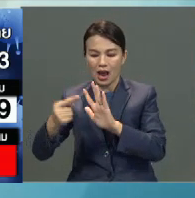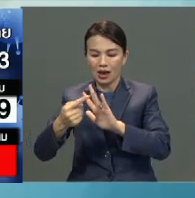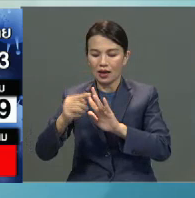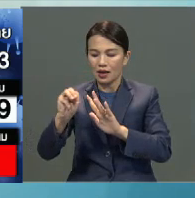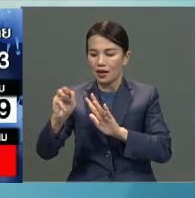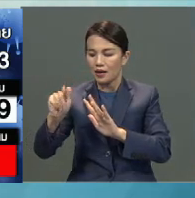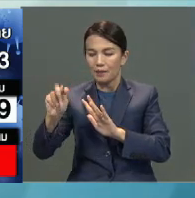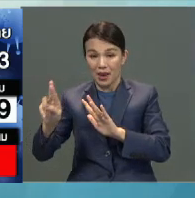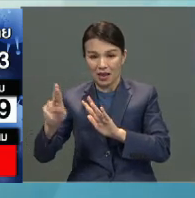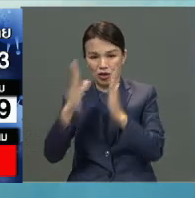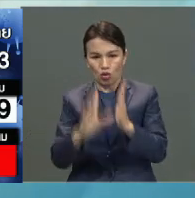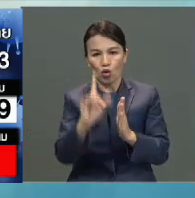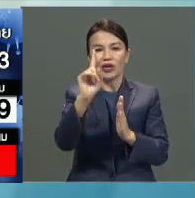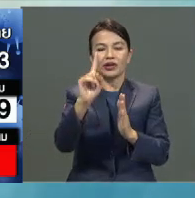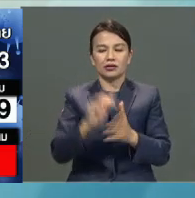อาราเมตรออกคนนะครับขอไก่ครับการบริโภคสุราหรือเครื่องดื่มพูดง่ายๆคือขายเหล้าได้แล้วนะครับในภัตตาคารสวนอาหารศูนย์อาหารโรงแรมร้านอาหารหรือเครื่องดื่มทั่วไปหรือในสถานที่ที่ได้รับอนุญาตตามกฎหมายและได้ผ่อนคลายให้เปิดดำเนินการอยู่ก่อนแล้วให้สามารถทำได้นะครับยกเว้นนะครับอันนี้มีข้อยกเว้นคือสถานบริการสถานบันเทิงผับบาร์คาราโอเกะโรงเบียร์ยังไม่อนุญาตเปิดดำเนินการนะครับนี่คือสิ่งที่ยังต้องมีข้อจำกัดอยู่คอควายครับสถานรับเลี้ยงเด็กศูนย์พัฒนาเด็กเล็กเด็กก่อนวัยเรียนศูนย์เด็กพิเศษสถานดูแลผู้สูงอายุสถานที่บริการดูแลสถานที่พักสำนักอาศัยหรือสถานสงเคราะห์ฯได้ที่จัดสวัสดิการให้เกิดเด็กหรือผู้สูงอายุเอาไป